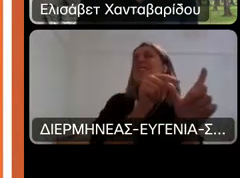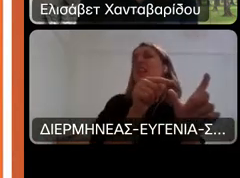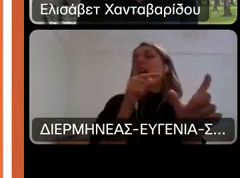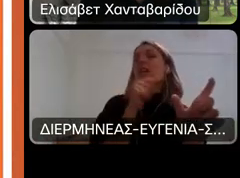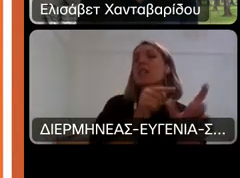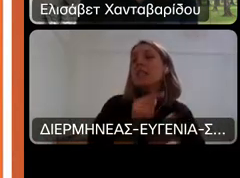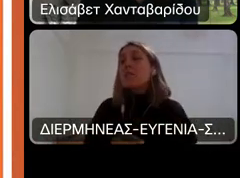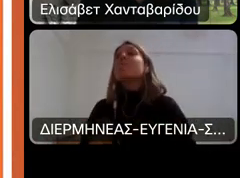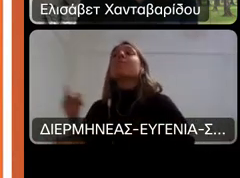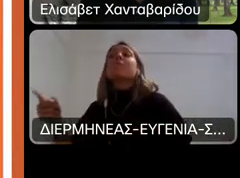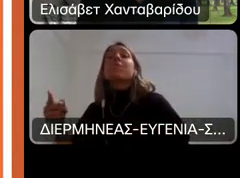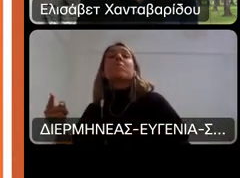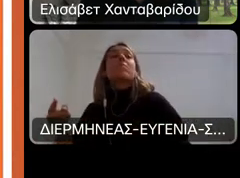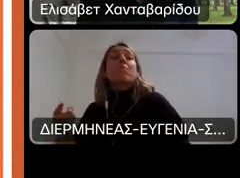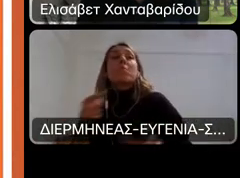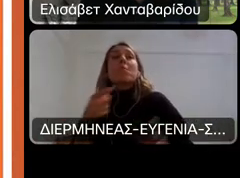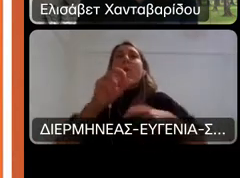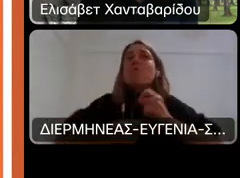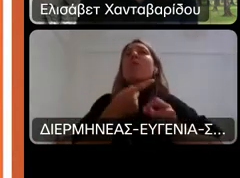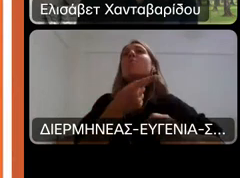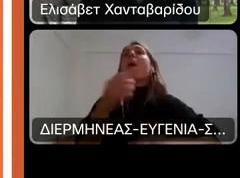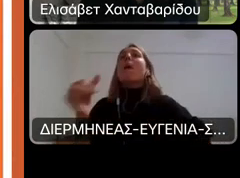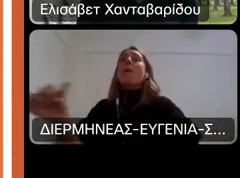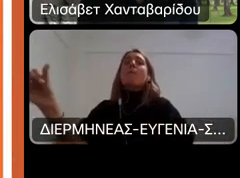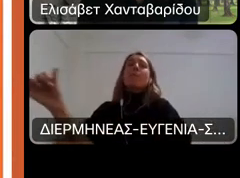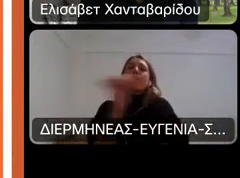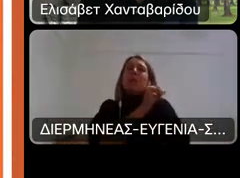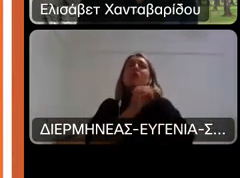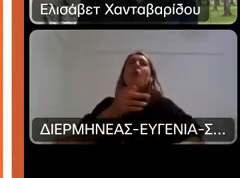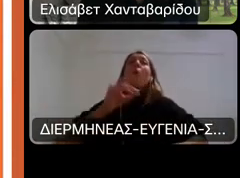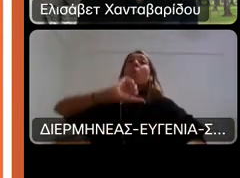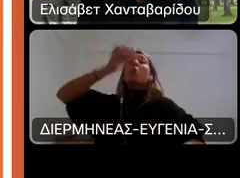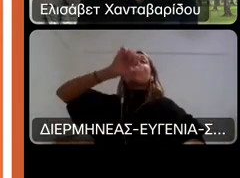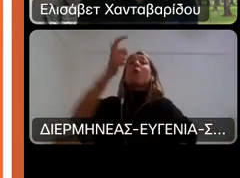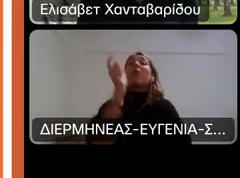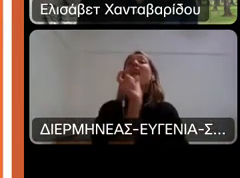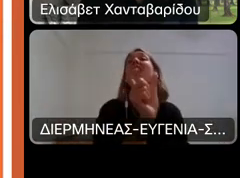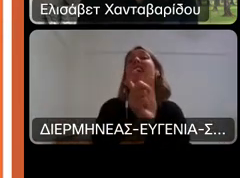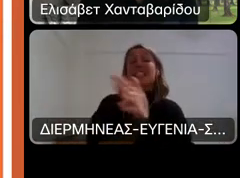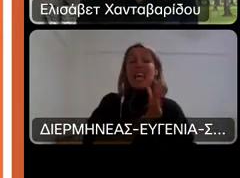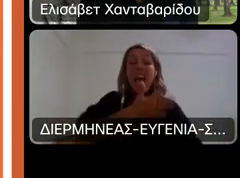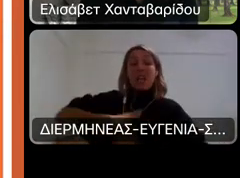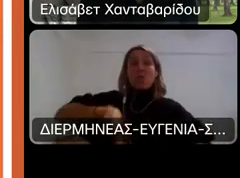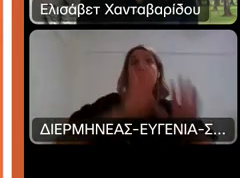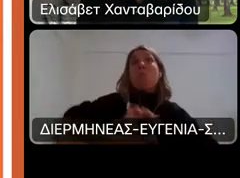οι αποικιοκράτες και να γυρίσουμε στους πρωταρχικούς όρους που χρησιμοποιούσαν οι αυτόχθονες λαοί.